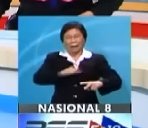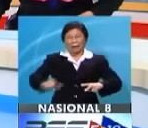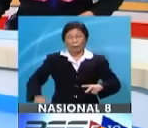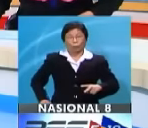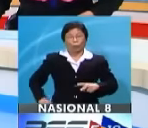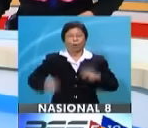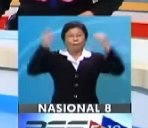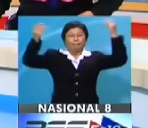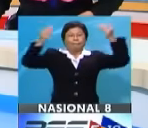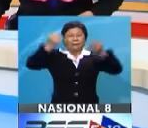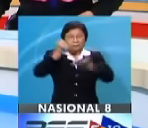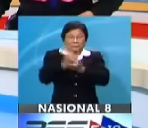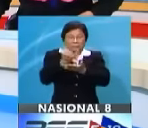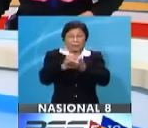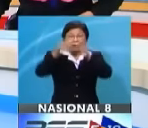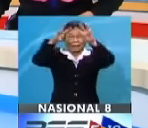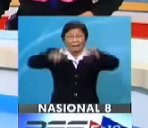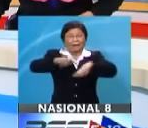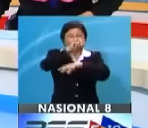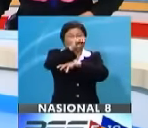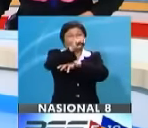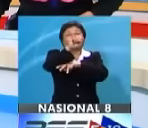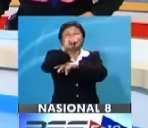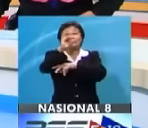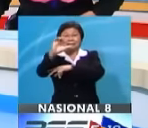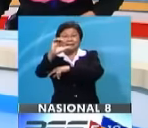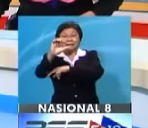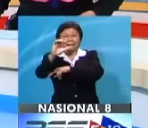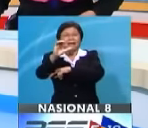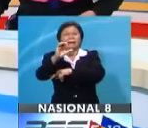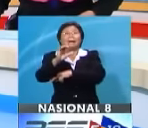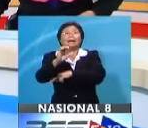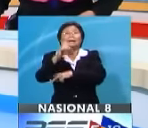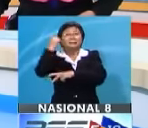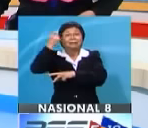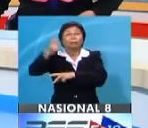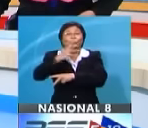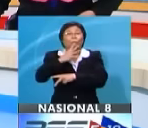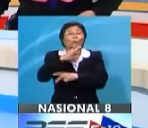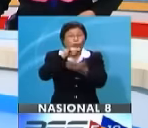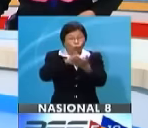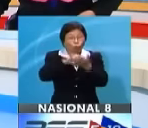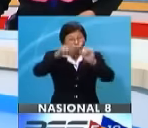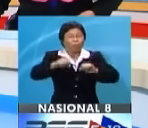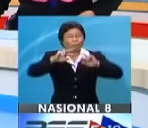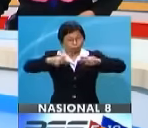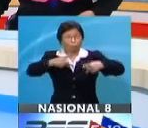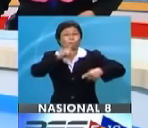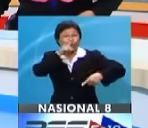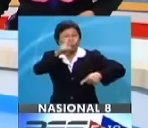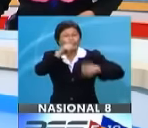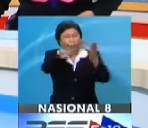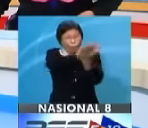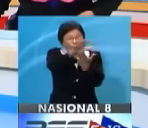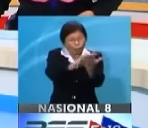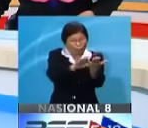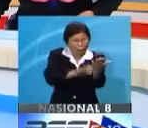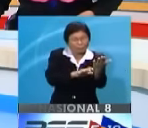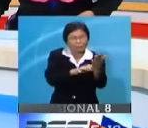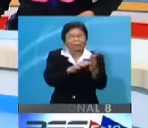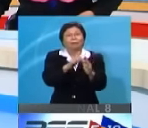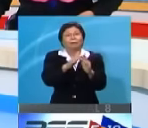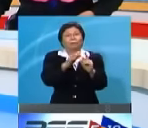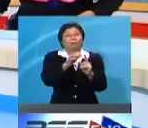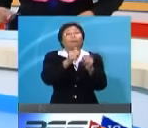Majlis Insurans ASEAN AIC Evalina Petruska yakin hasrat itu mampu direalisasikan melalui pelan induk yang